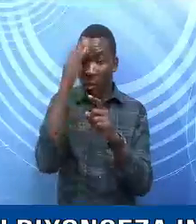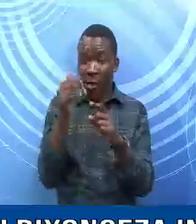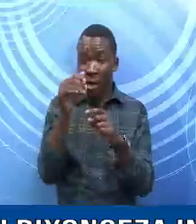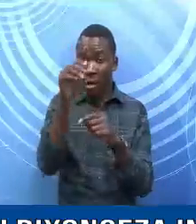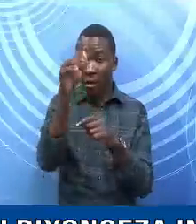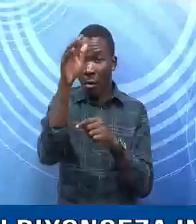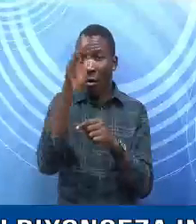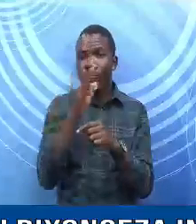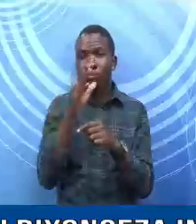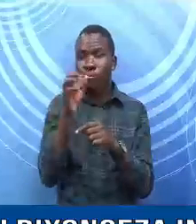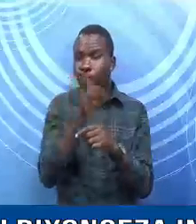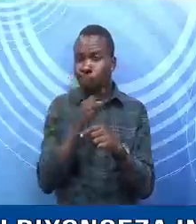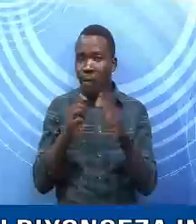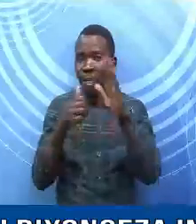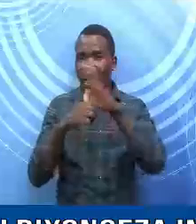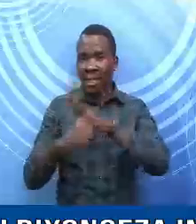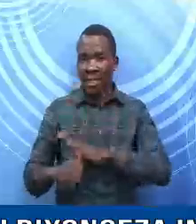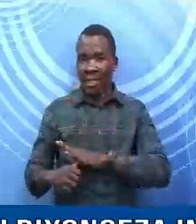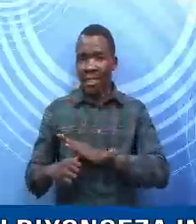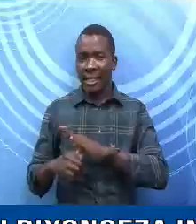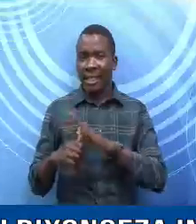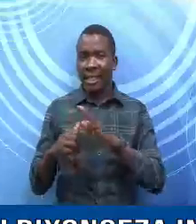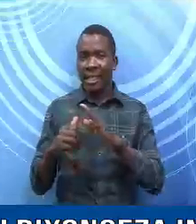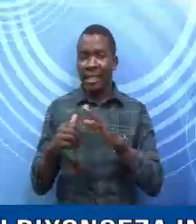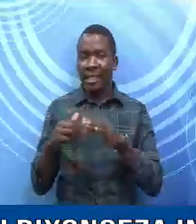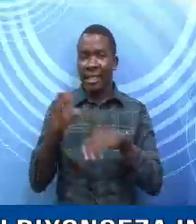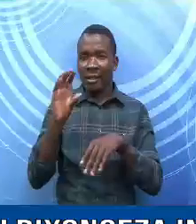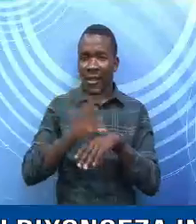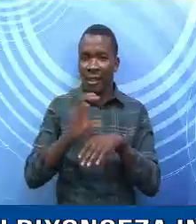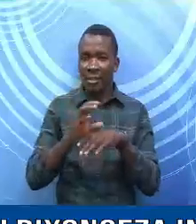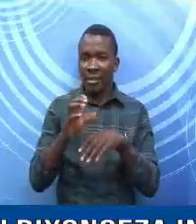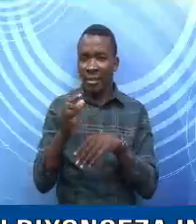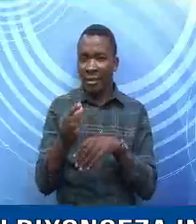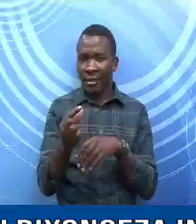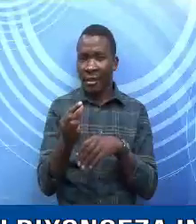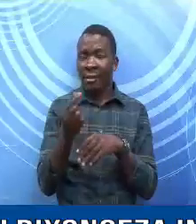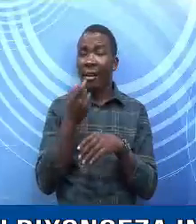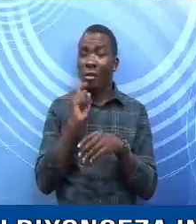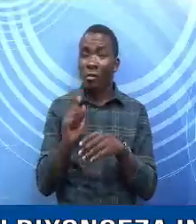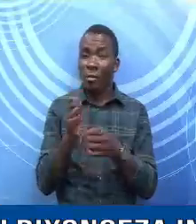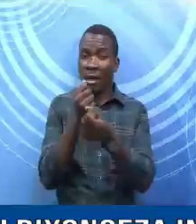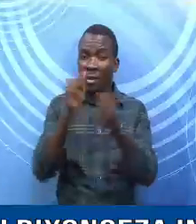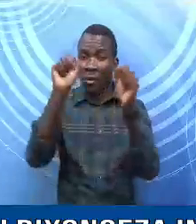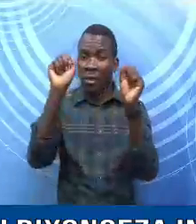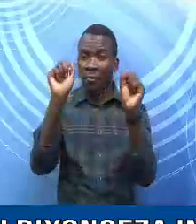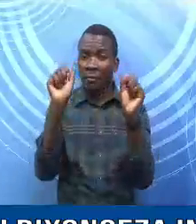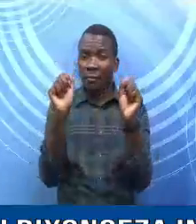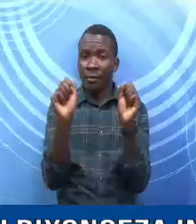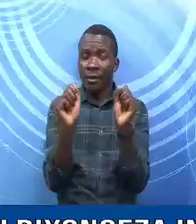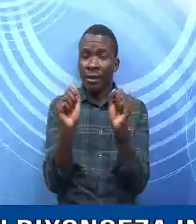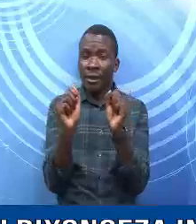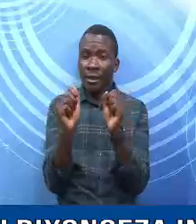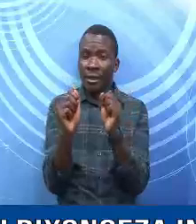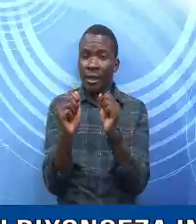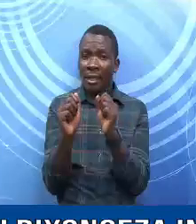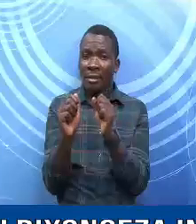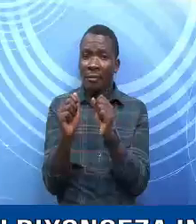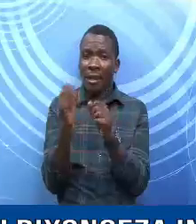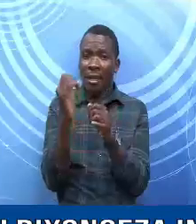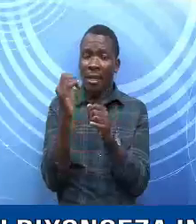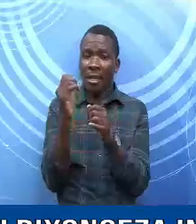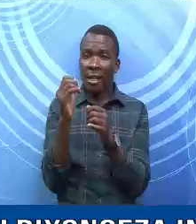rujya bugufi nyine yuko ari ikibanza ha Imana nuko ngo kugira kurenganurwa. Bagitwaye noneho bamaje kugitwara